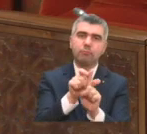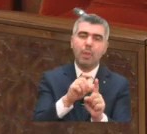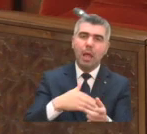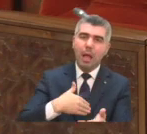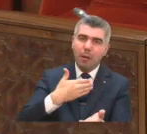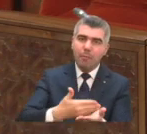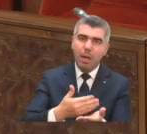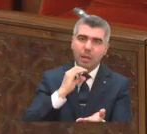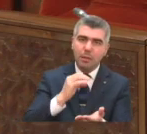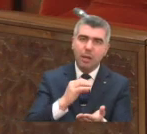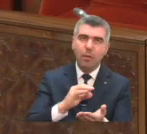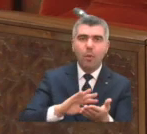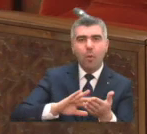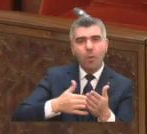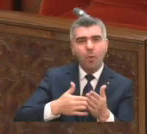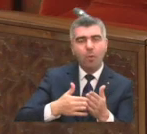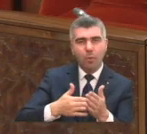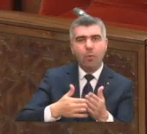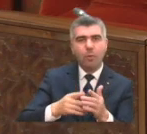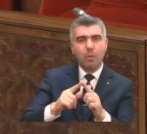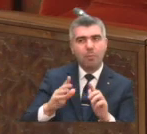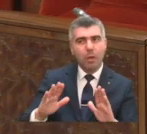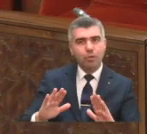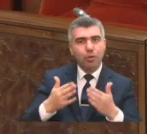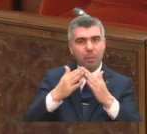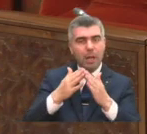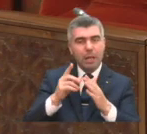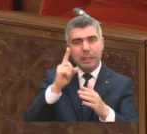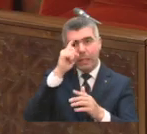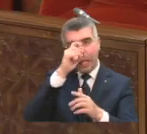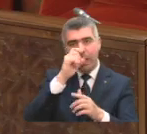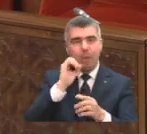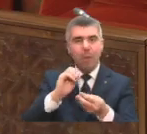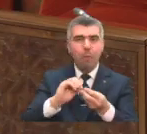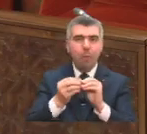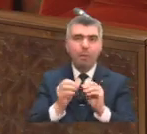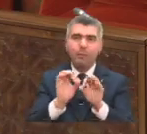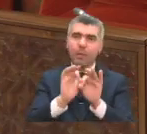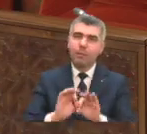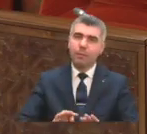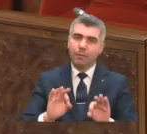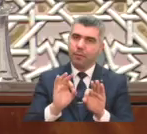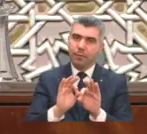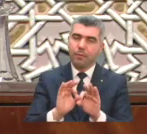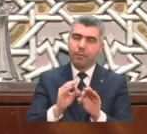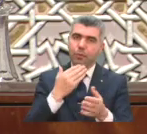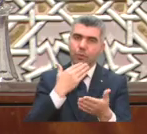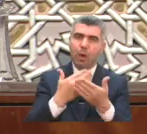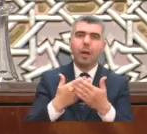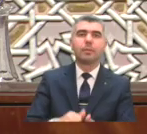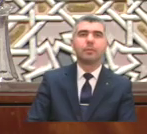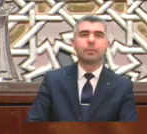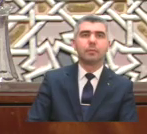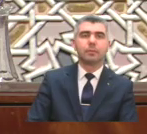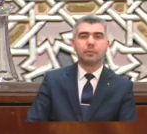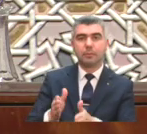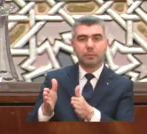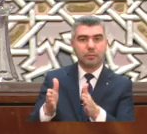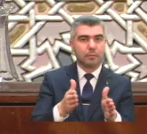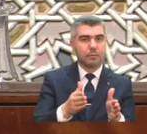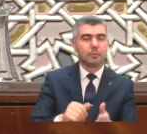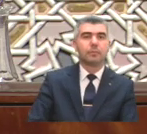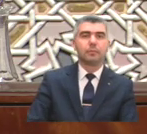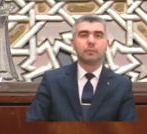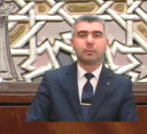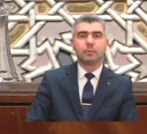النساء الحوامل اللي كاين في القطاع ديال اللي في المناطق الصعبة ما يكونش عندهم هاد المعاناة. شكرا. شكرا السيد الوزير. تفضلوا السيدة